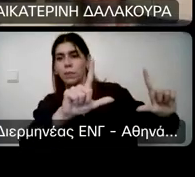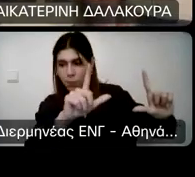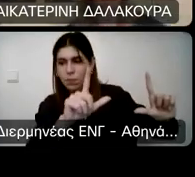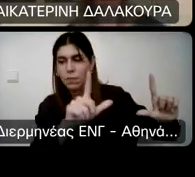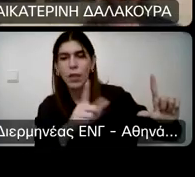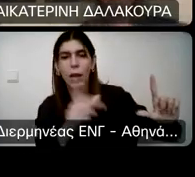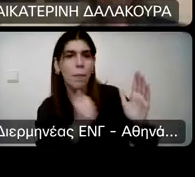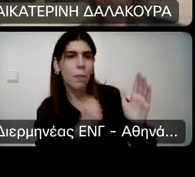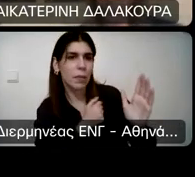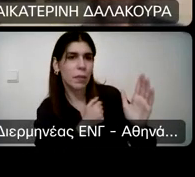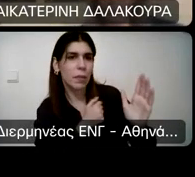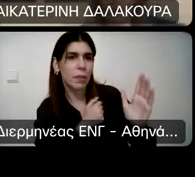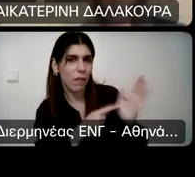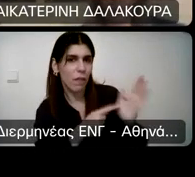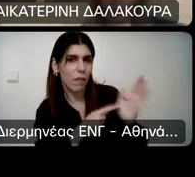κάποια πράγματα.